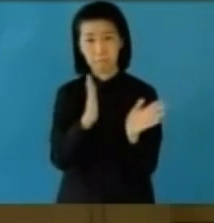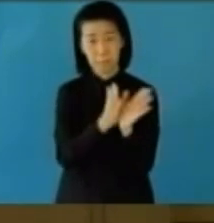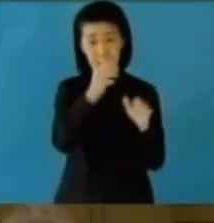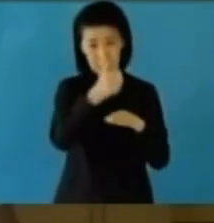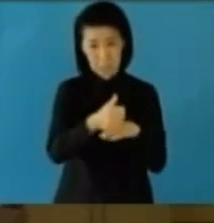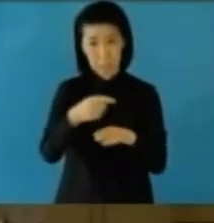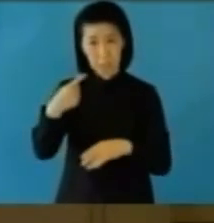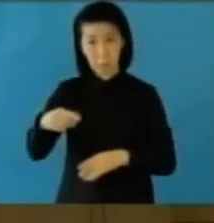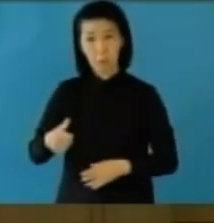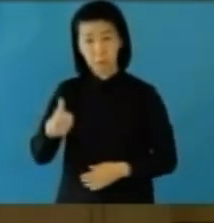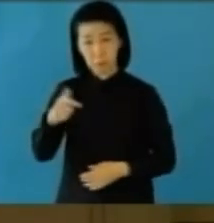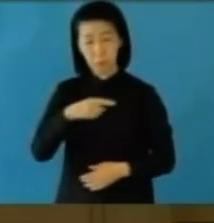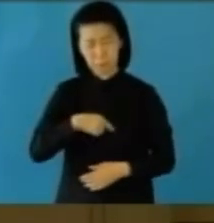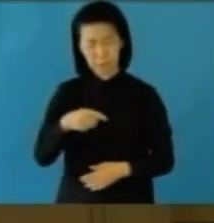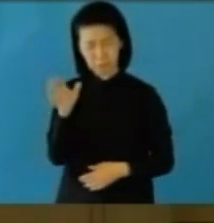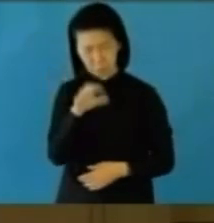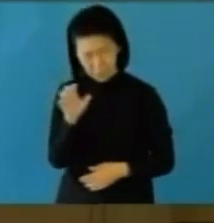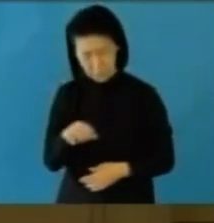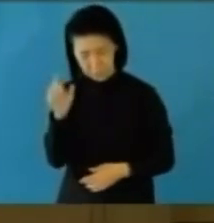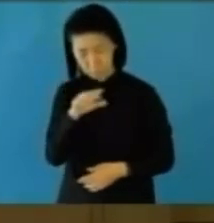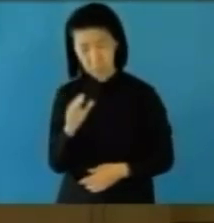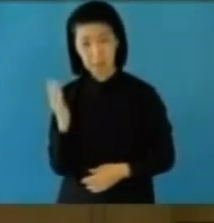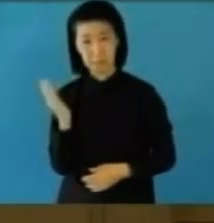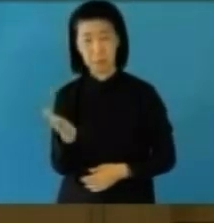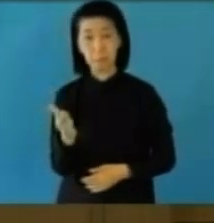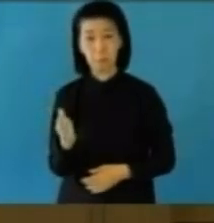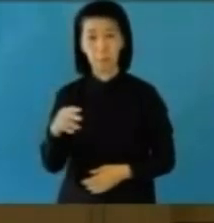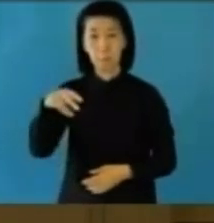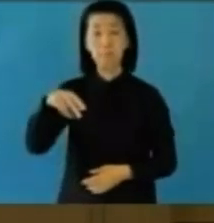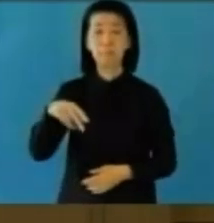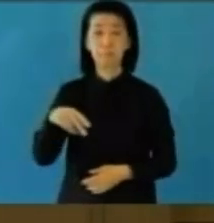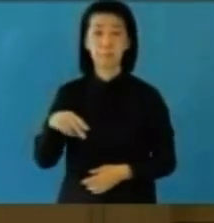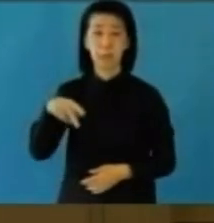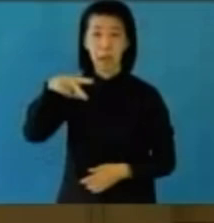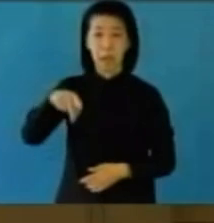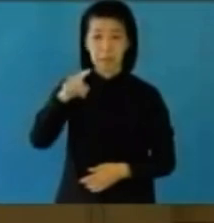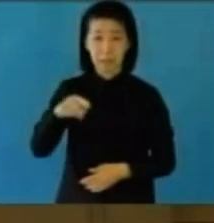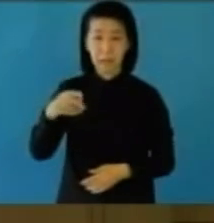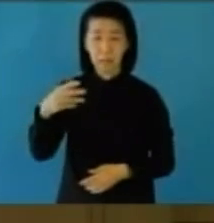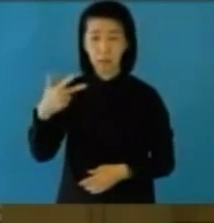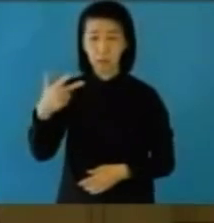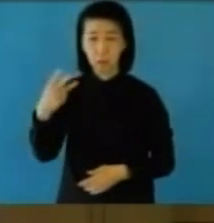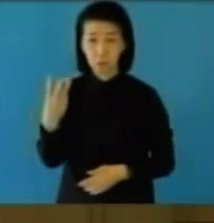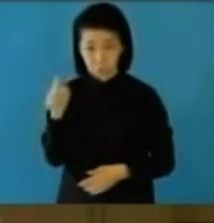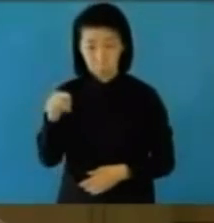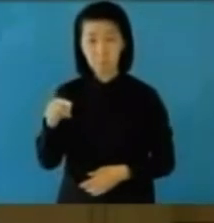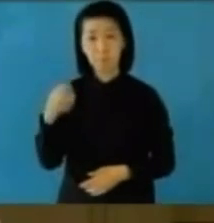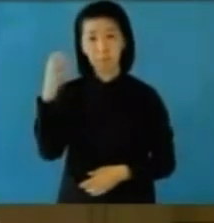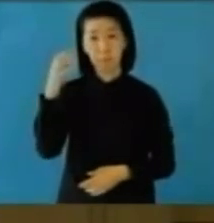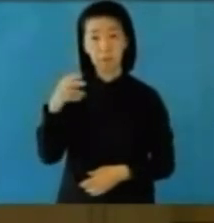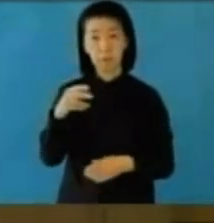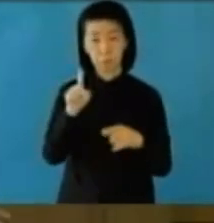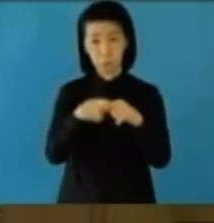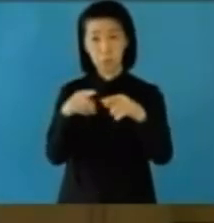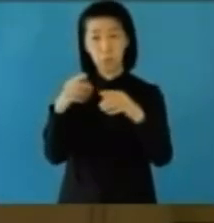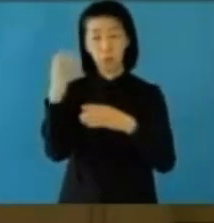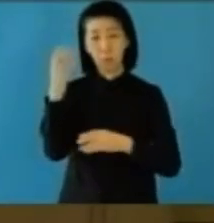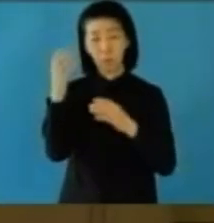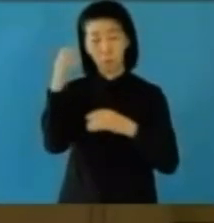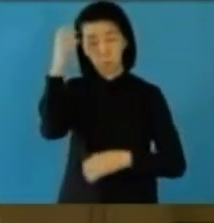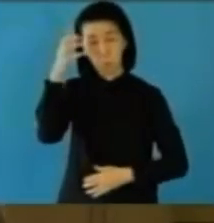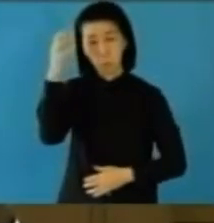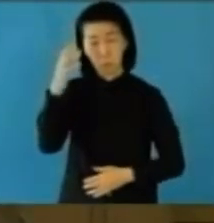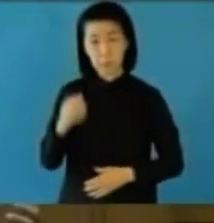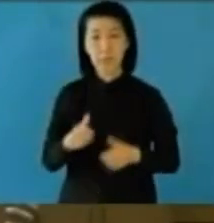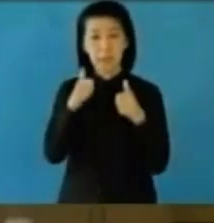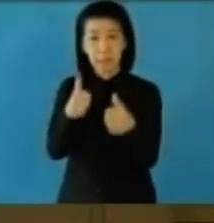します。私も何度も質問してますから。で、南信中高校はやはりもう出向いていただきたいと。知事、やっぱりしっかりと政治家ですから、知事のマニフェストですから、意